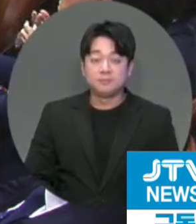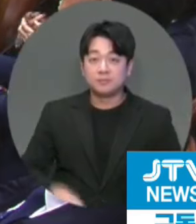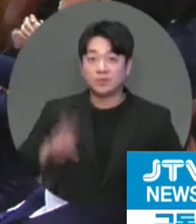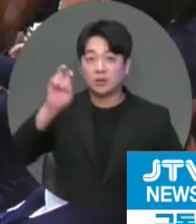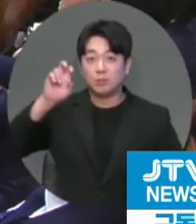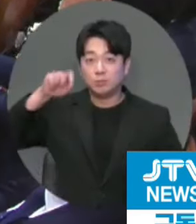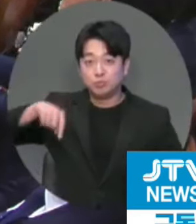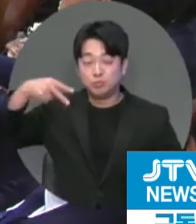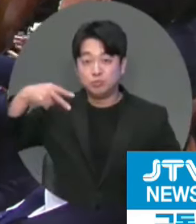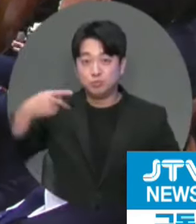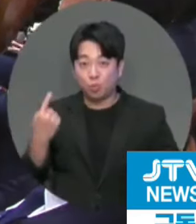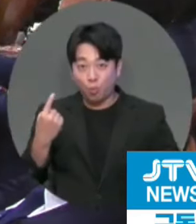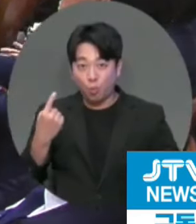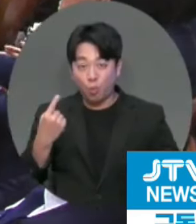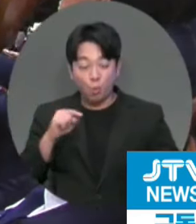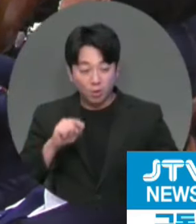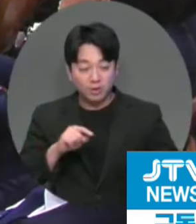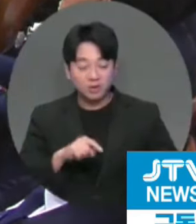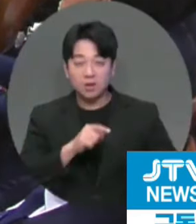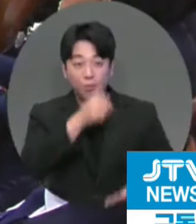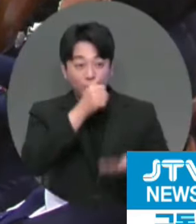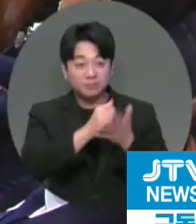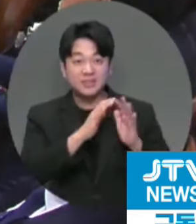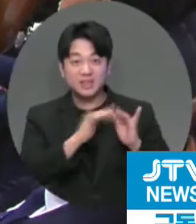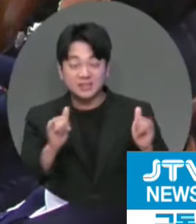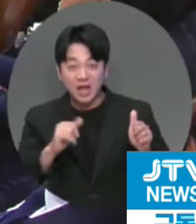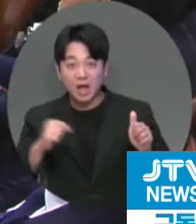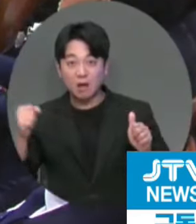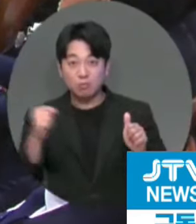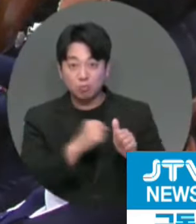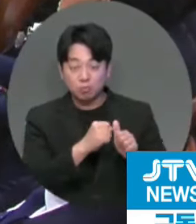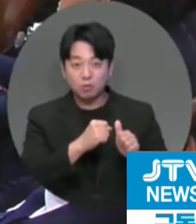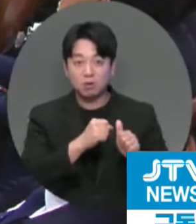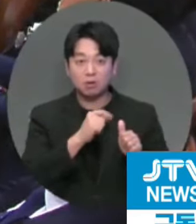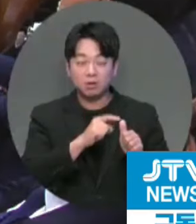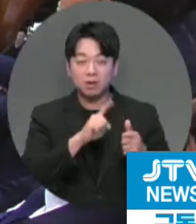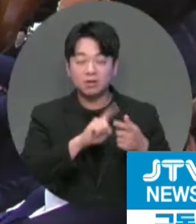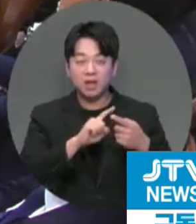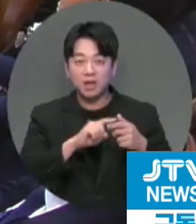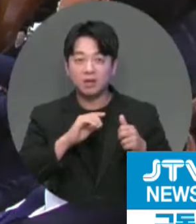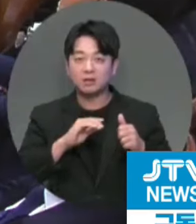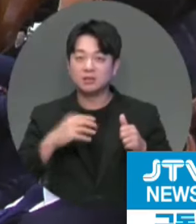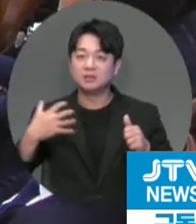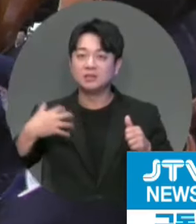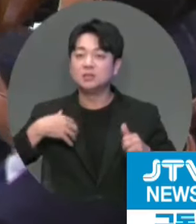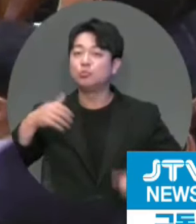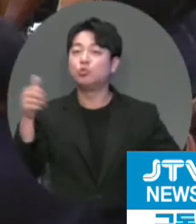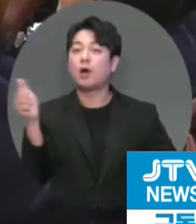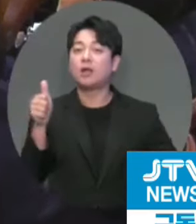어렵고 험한 일을 하시는데 오늘 또 어렵게 국정감사 협조를 해서 나오셨으니만큼